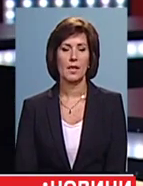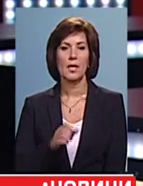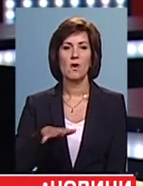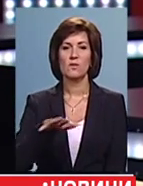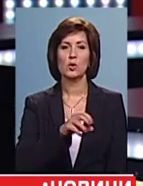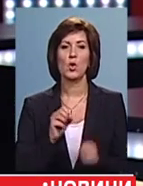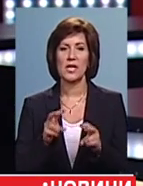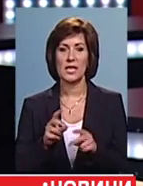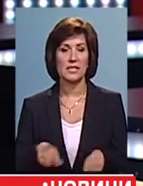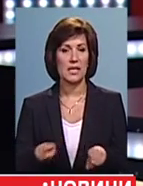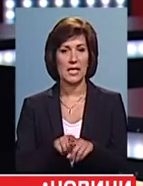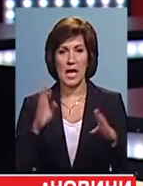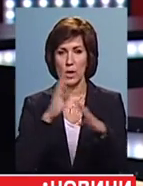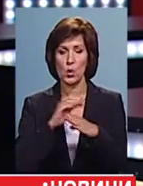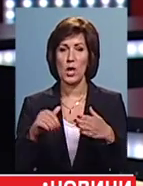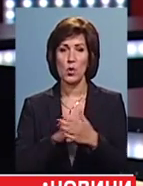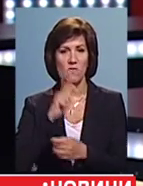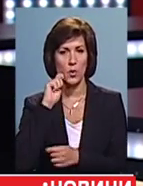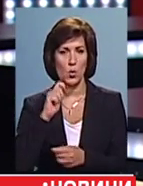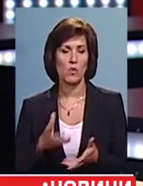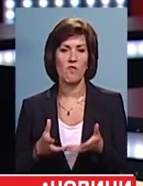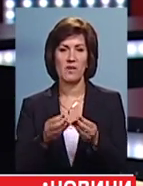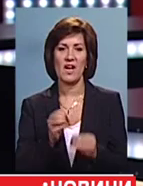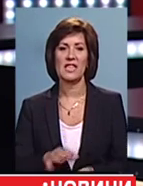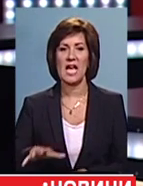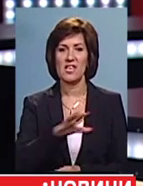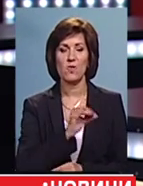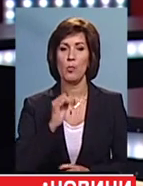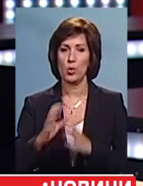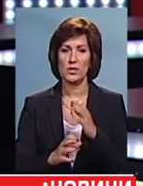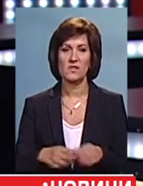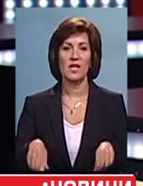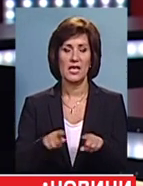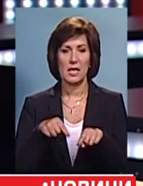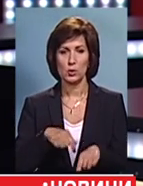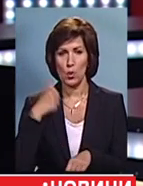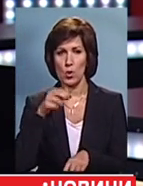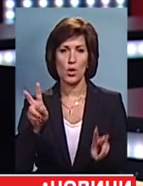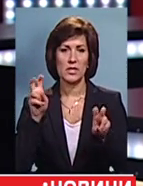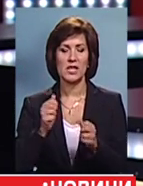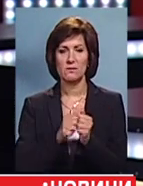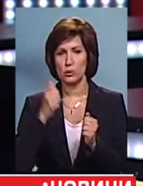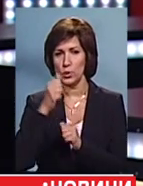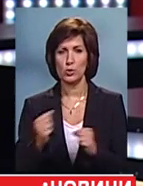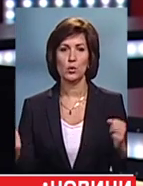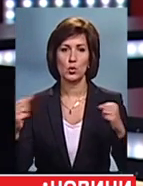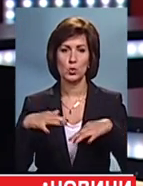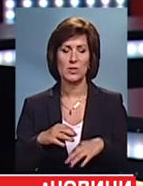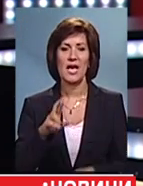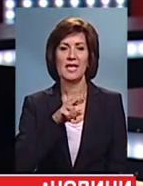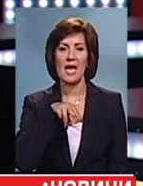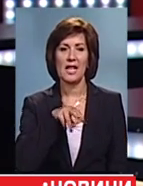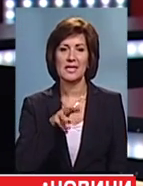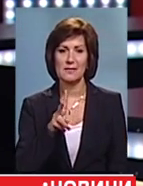У зоні ризику, як доля нової України впливає на Європу та світ. Так, цього року названо щорічну зустріч «Ялтинська